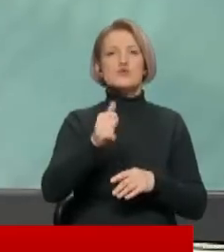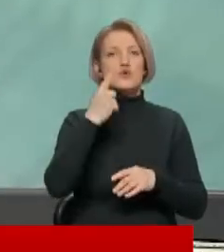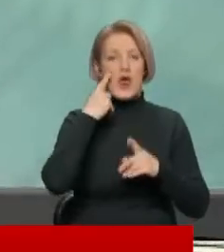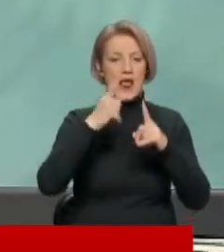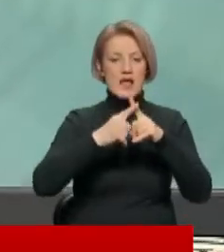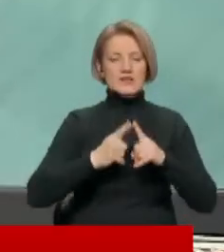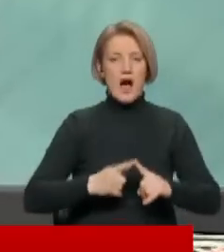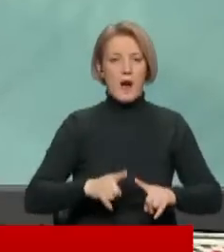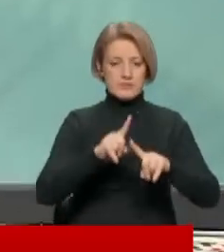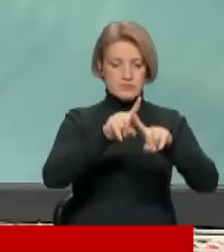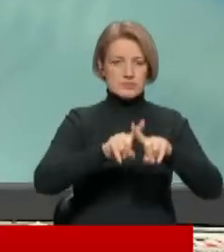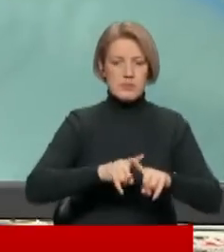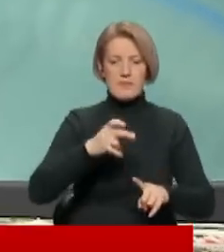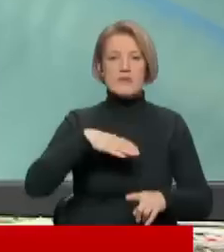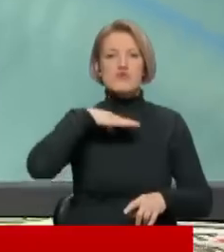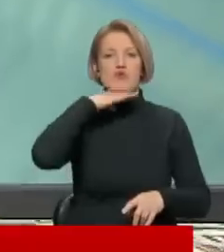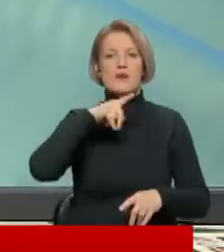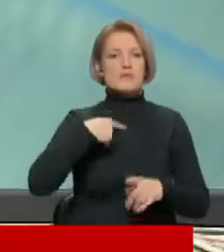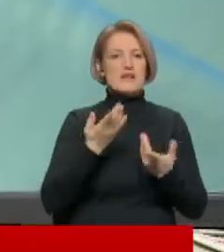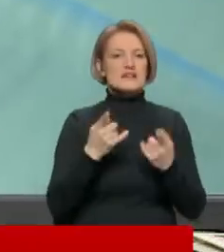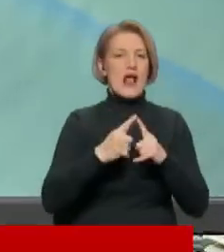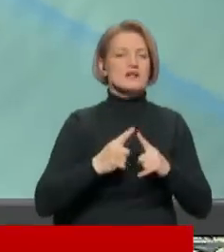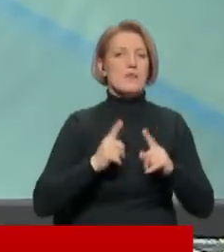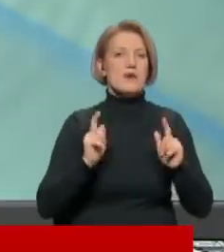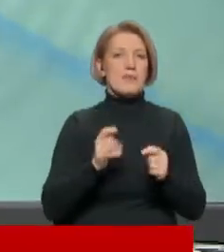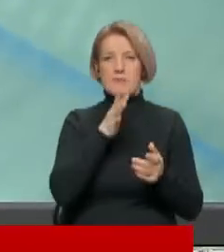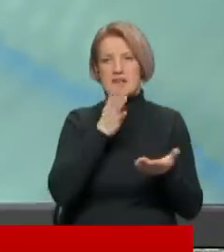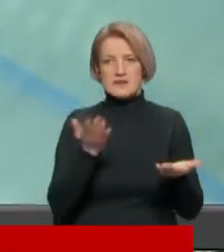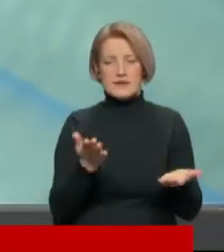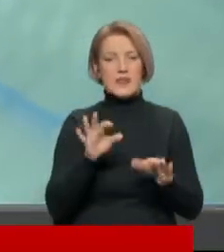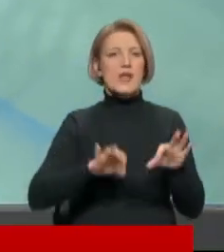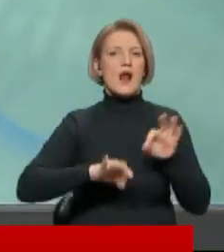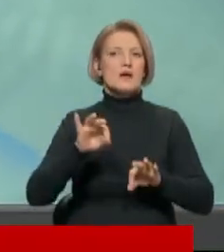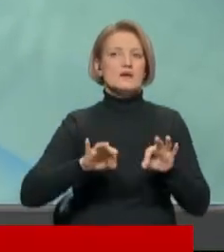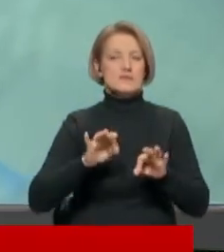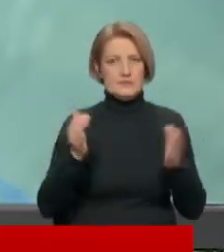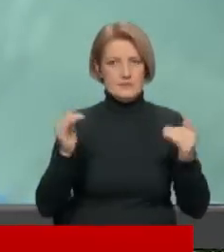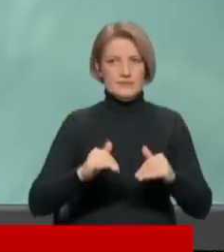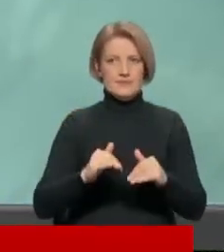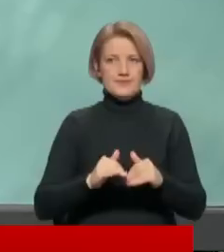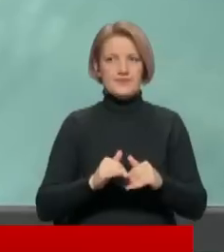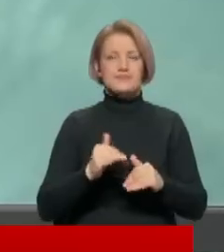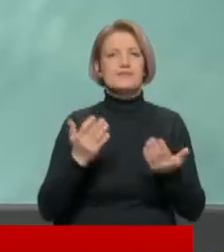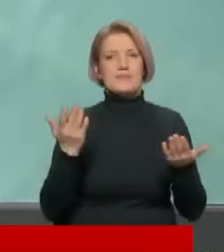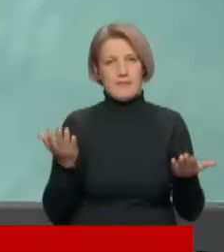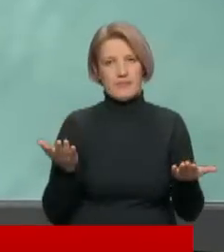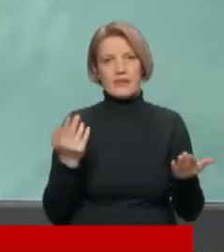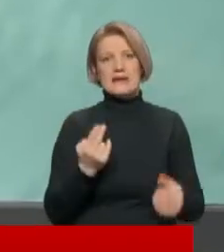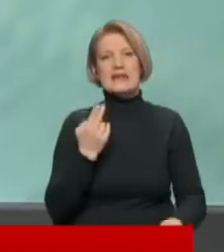hesapladığımızda Prim dolmamışken Biz böyle bir hesabı nasıl yapabiliriz ki değerlendirmesi geldi bari